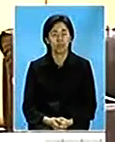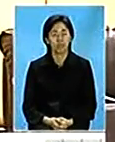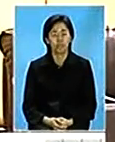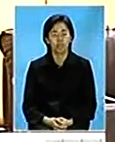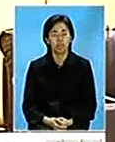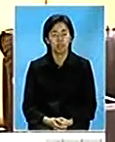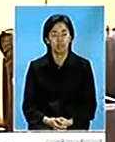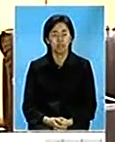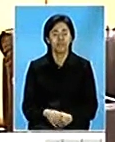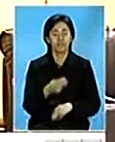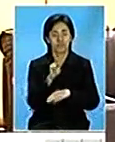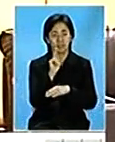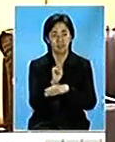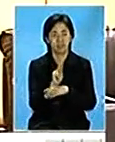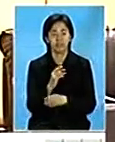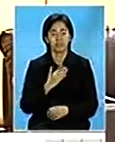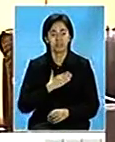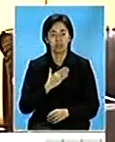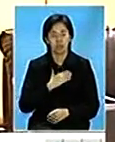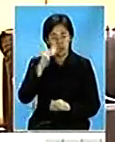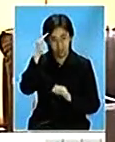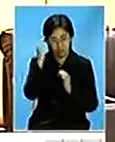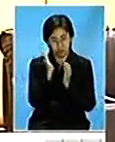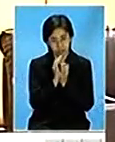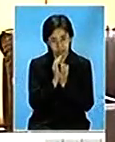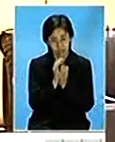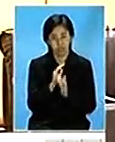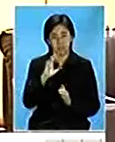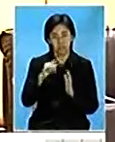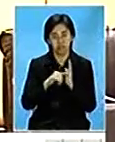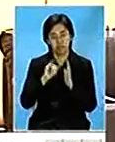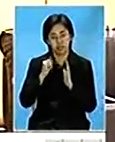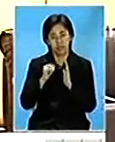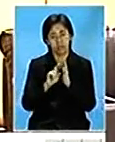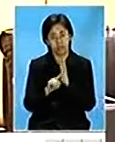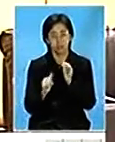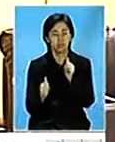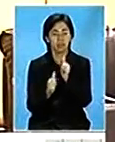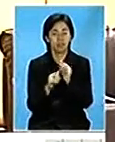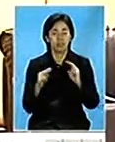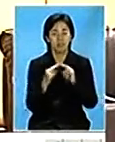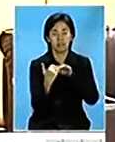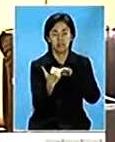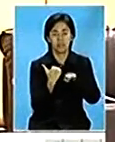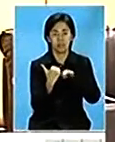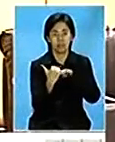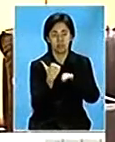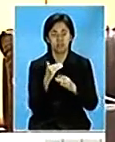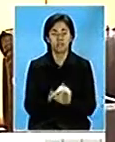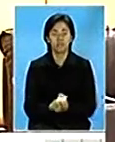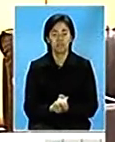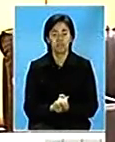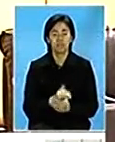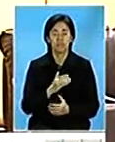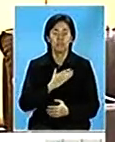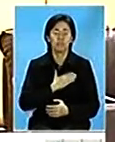ครับเรียนท่านประธานที่เคารพกระผมพลตำรวจโทชัดคุณดิลกรัฐมนตรีช่วยว่าการกระทรวงคมนาคมได้รับมอบหม